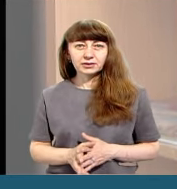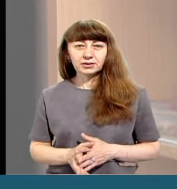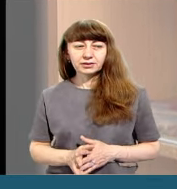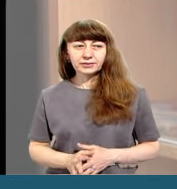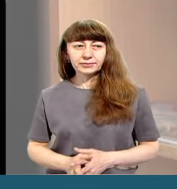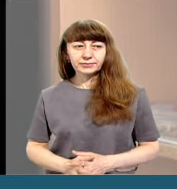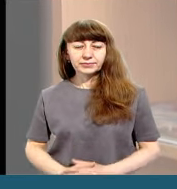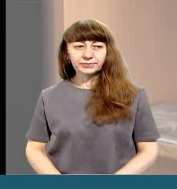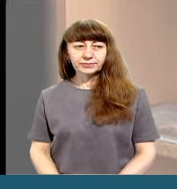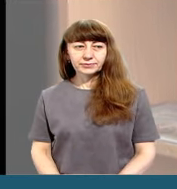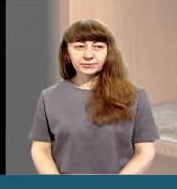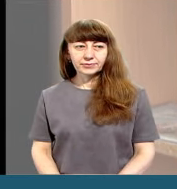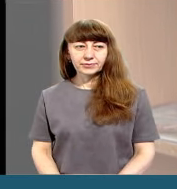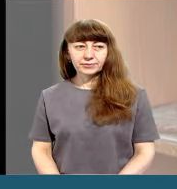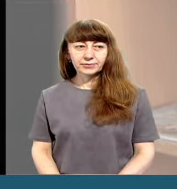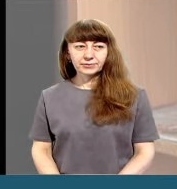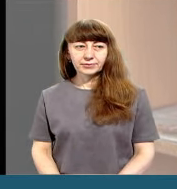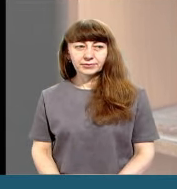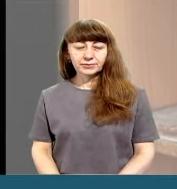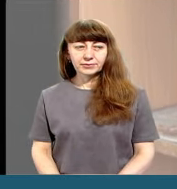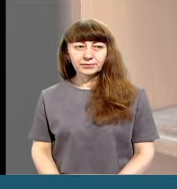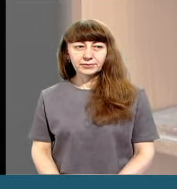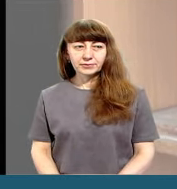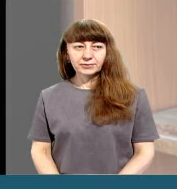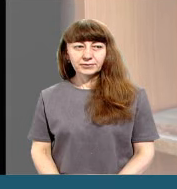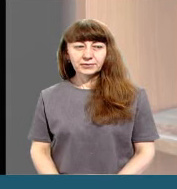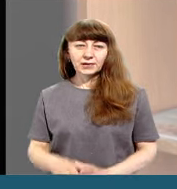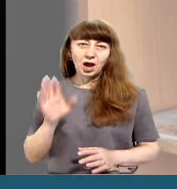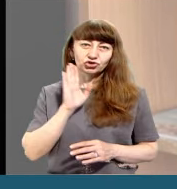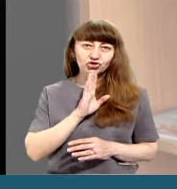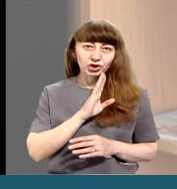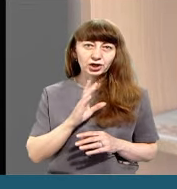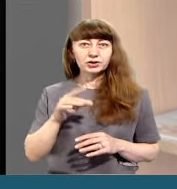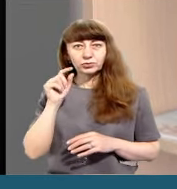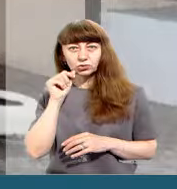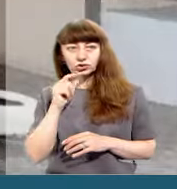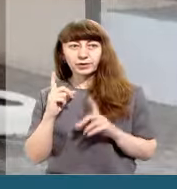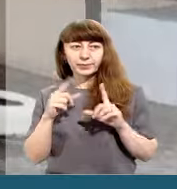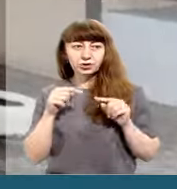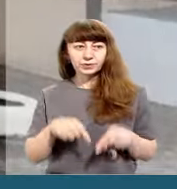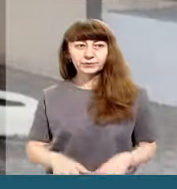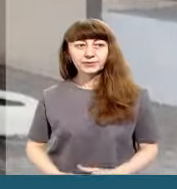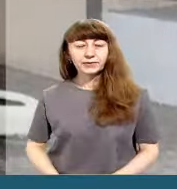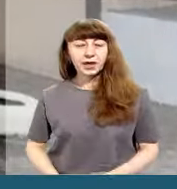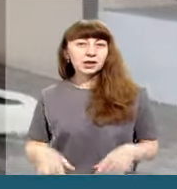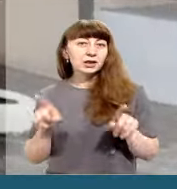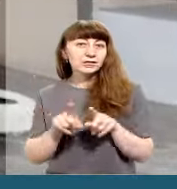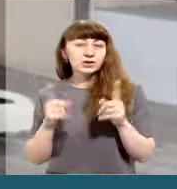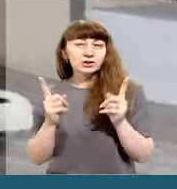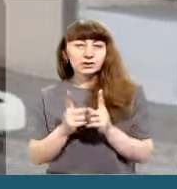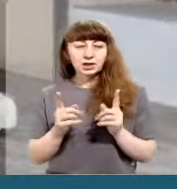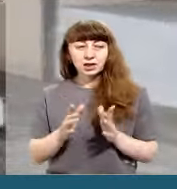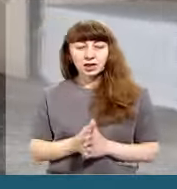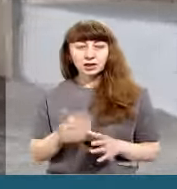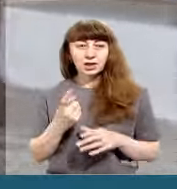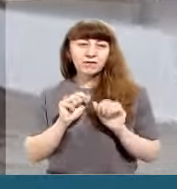наказание в колонии минимальной безопасности, как и к осужденным женского пола, так и осужденным мужского пола. Подобные встречи с родными – стимул